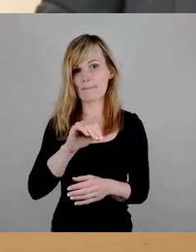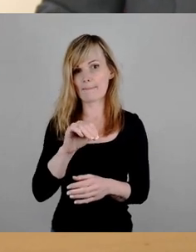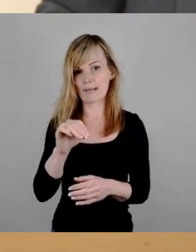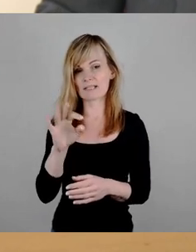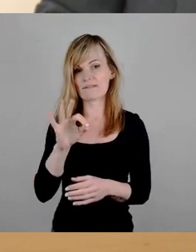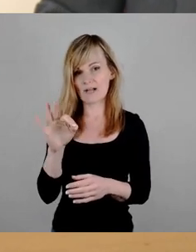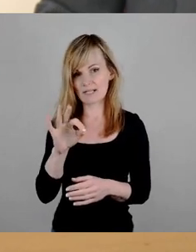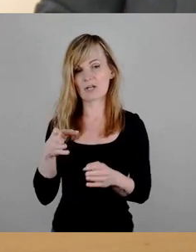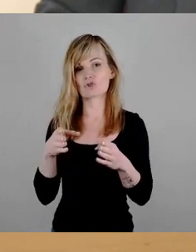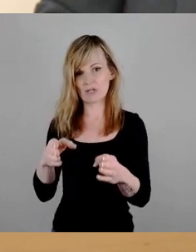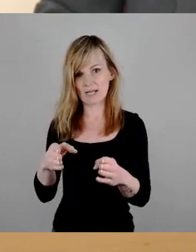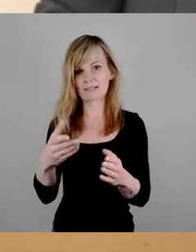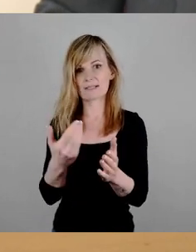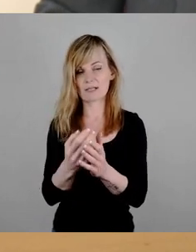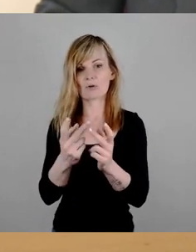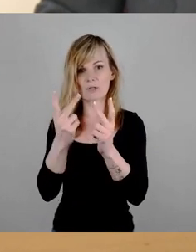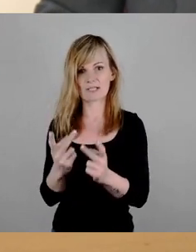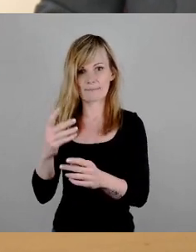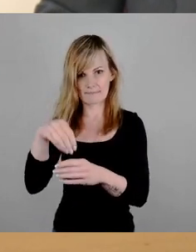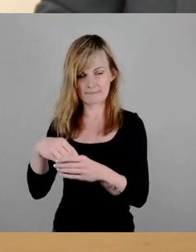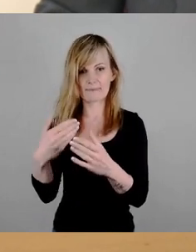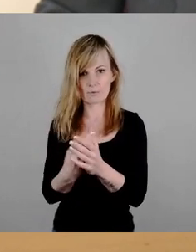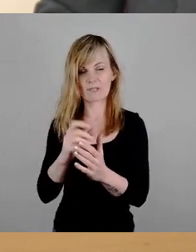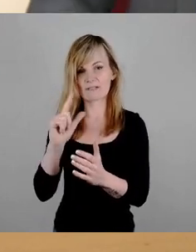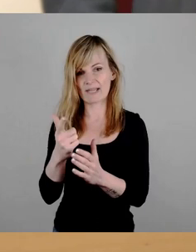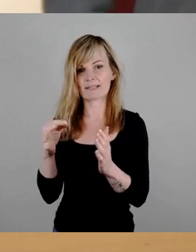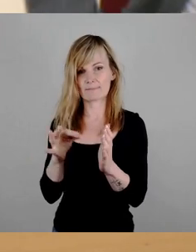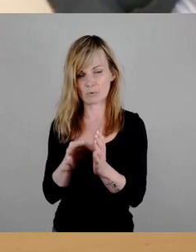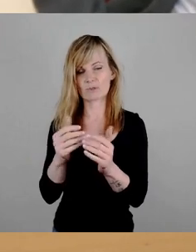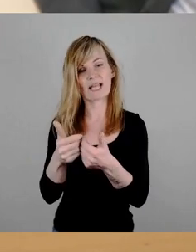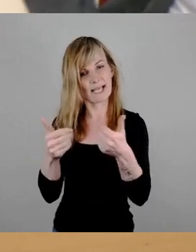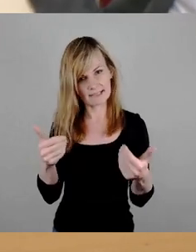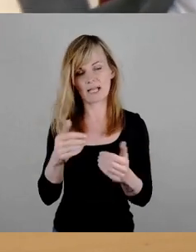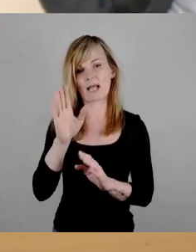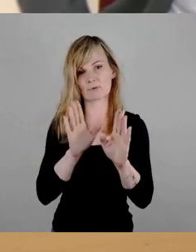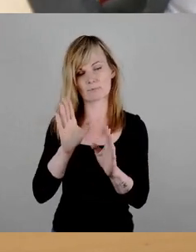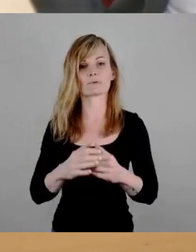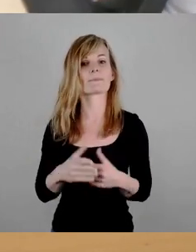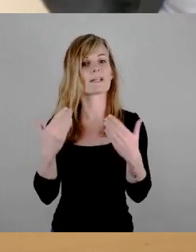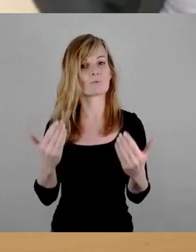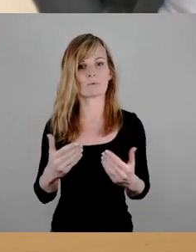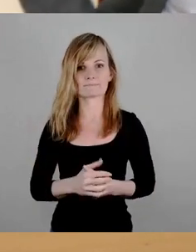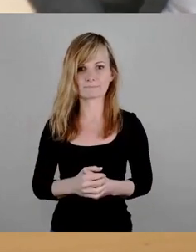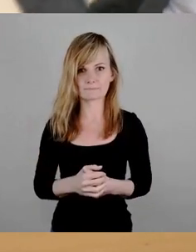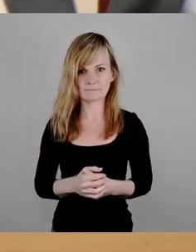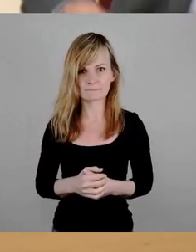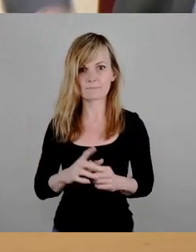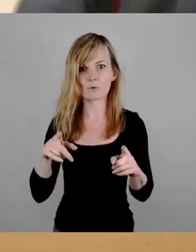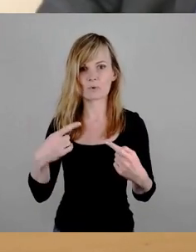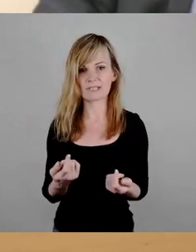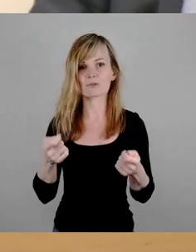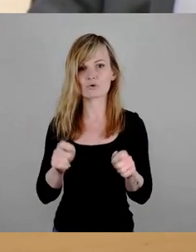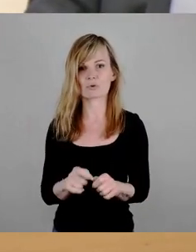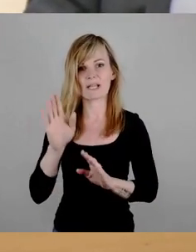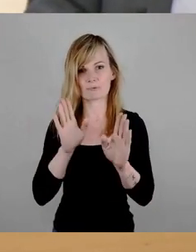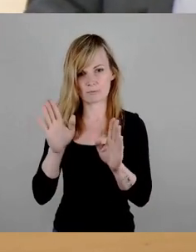Martha-Frankel-Straße wird in das Konzept aufgenommen als einen zweiten Punkt. Das würde ich dann separat in die Abstimmung bringen. So, und dann kommen wir zur Schlussabstimmung. Wer